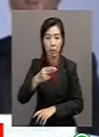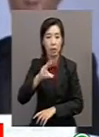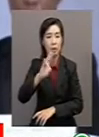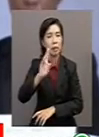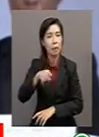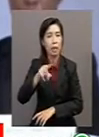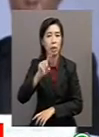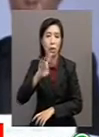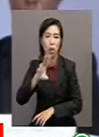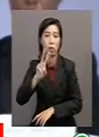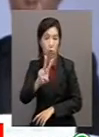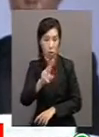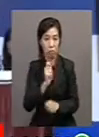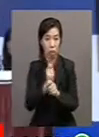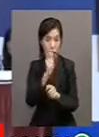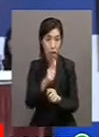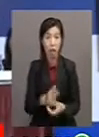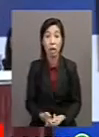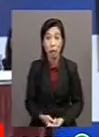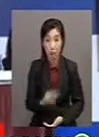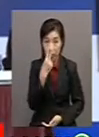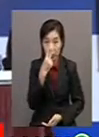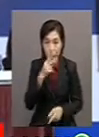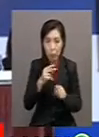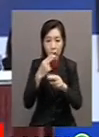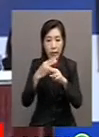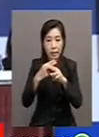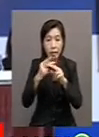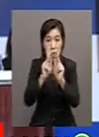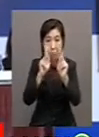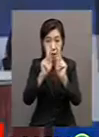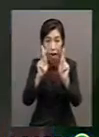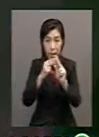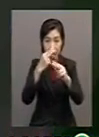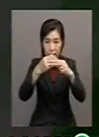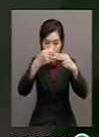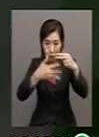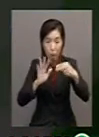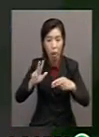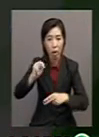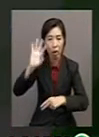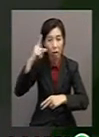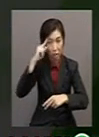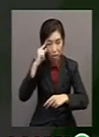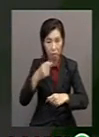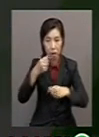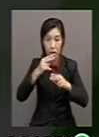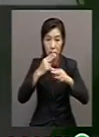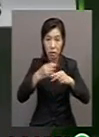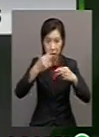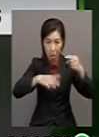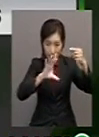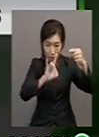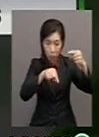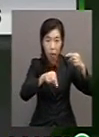987,102 บาทคุณสุภวรรณคุณผู้ชมครับถ้าไปดูรายชื่อของกรรมการของทางเนชั่นทั้ง8คนที่ศาลให้ย